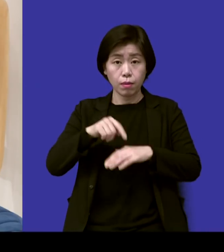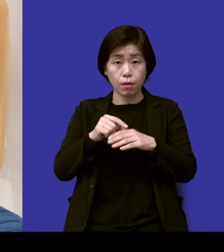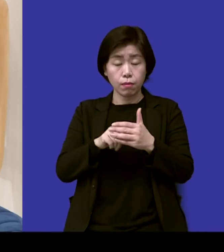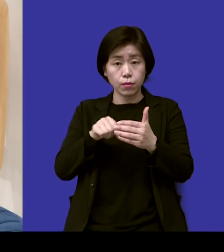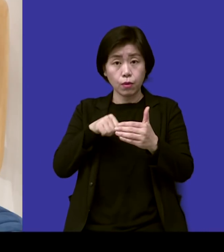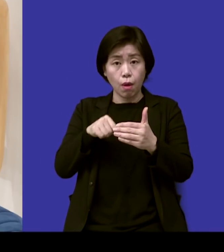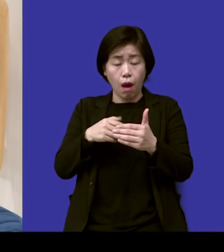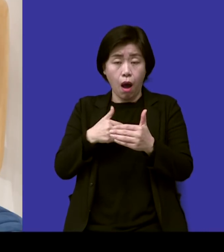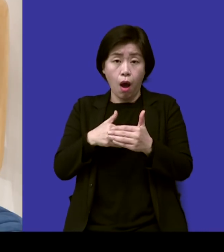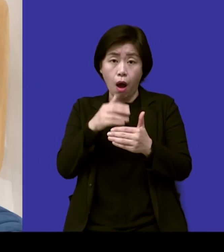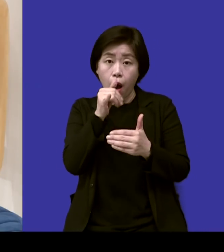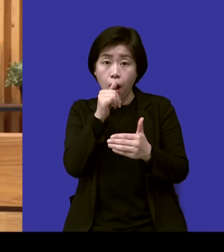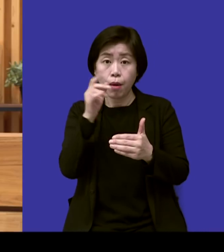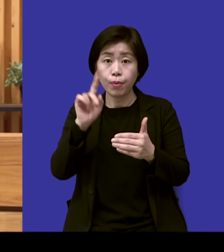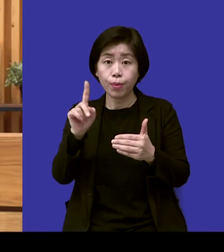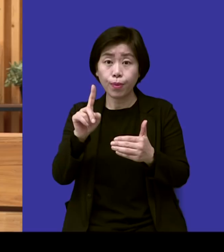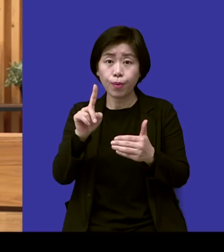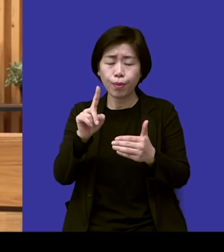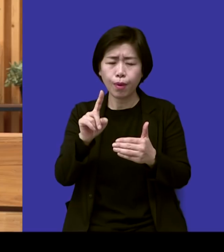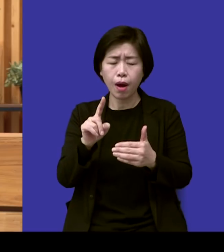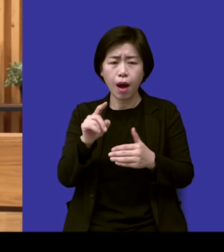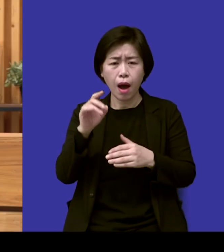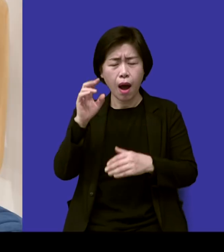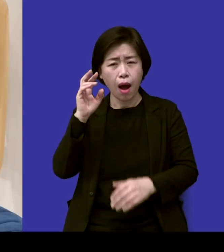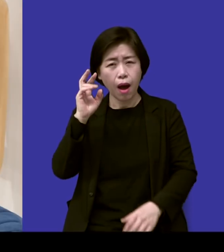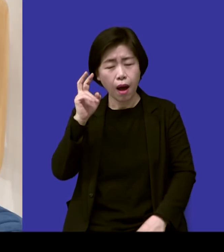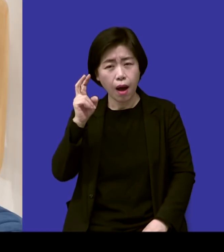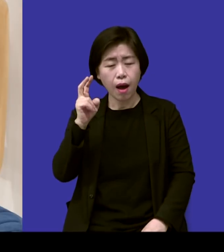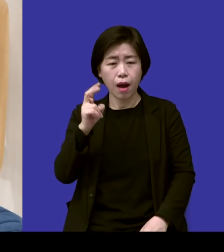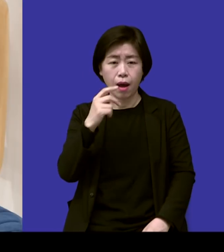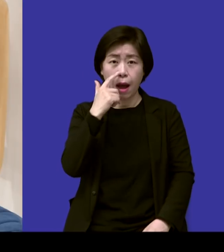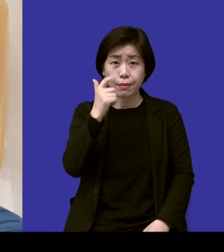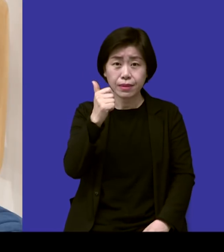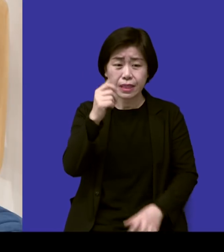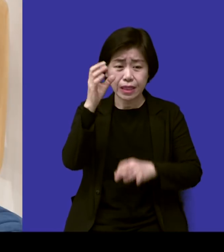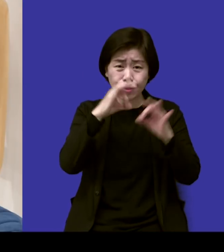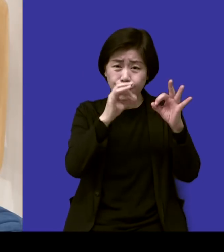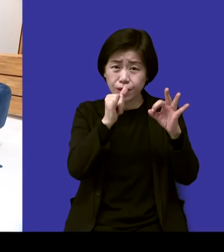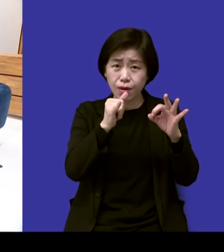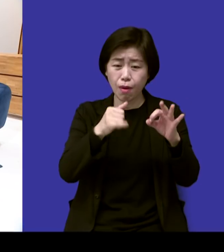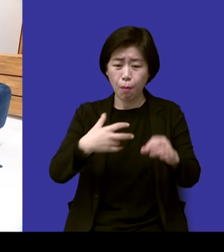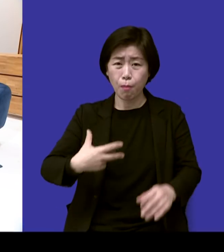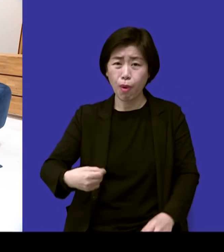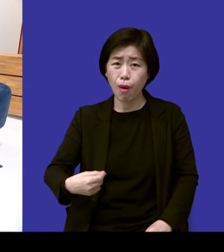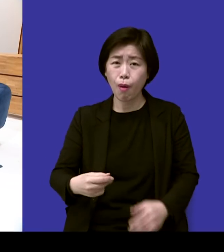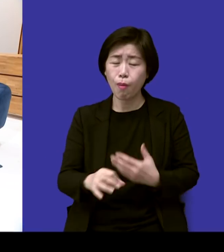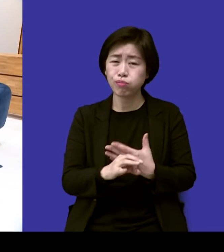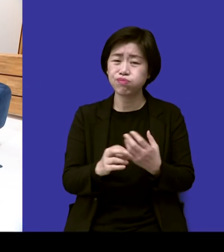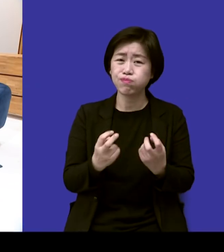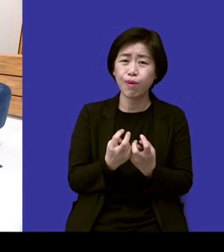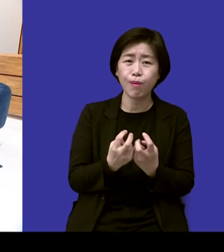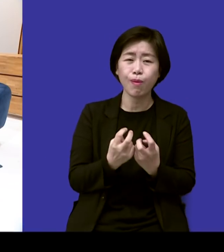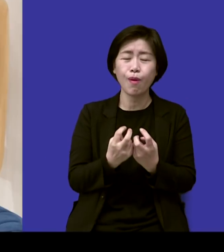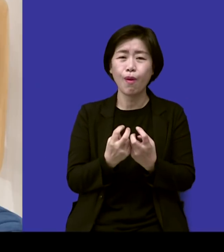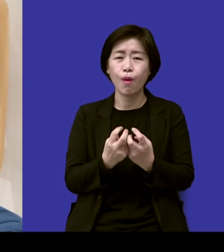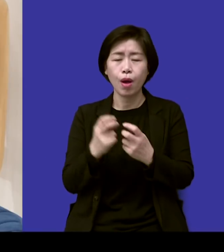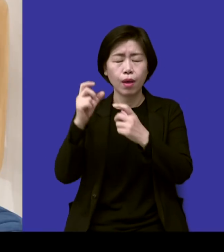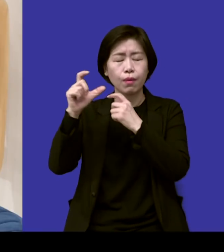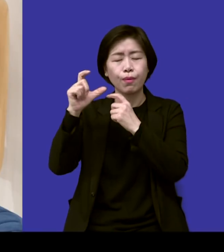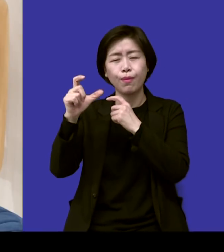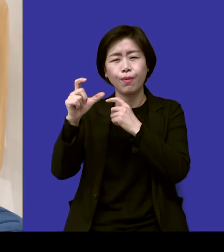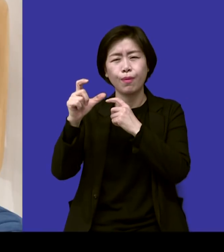실수할까봐. 혹시나 대소변을 보지 않을까. 예, 예. 혹시나 좀 아버지가 실수하지 않을까. 어. 이런 고민을 하면서도 가는 거예요.